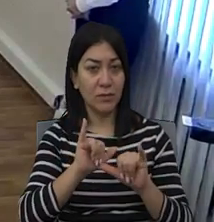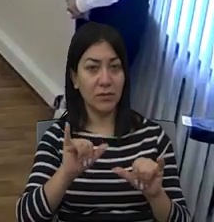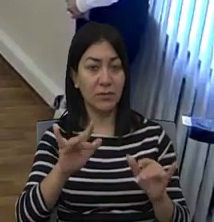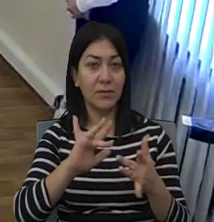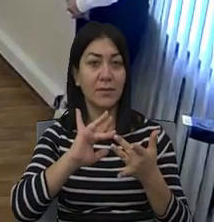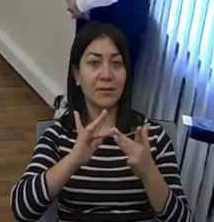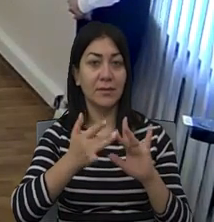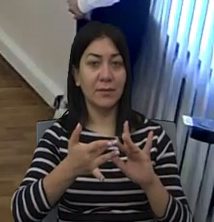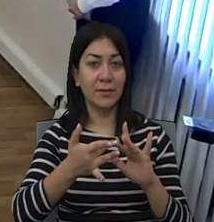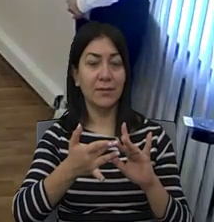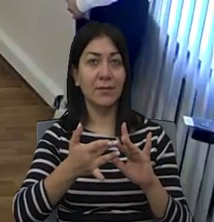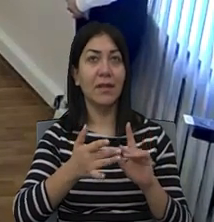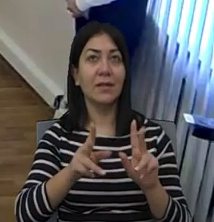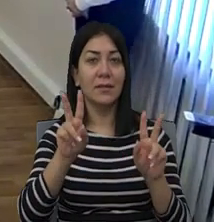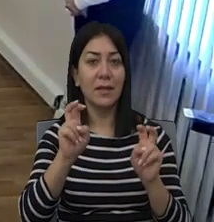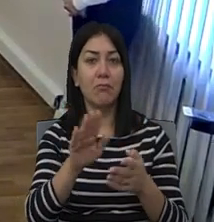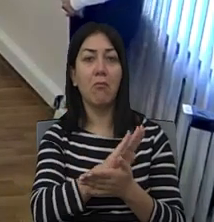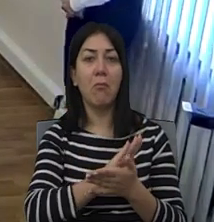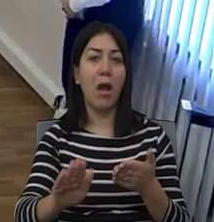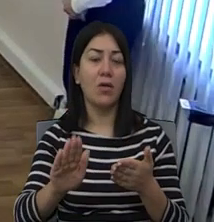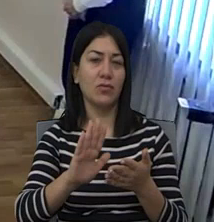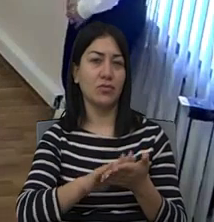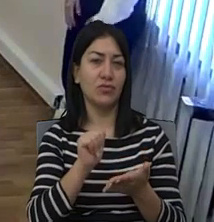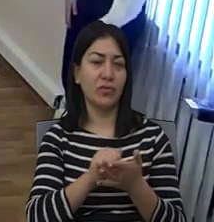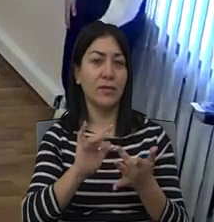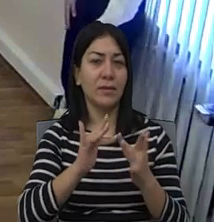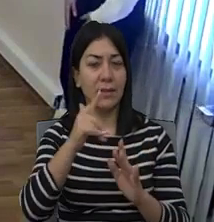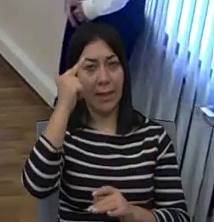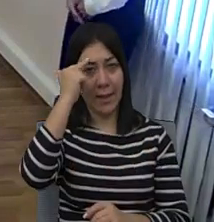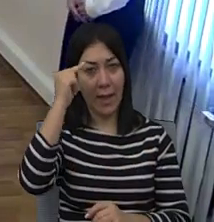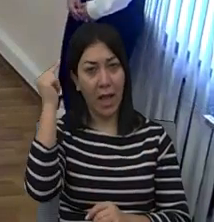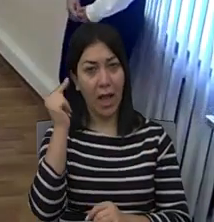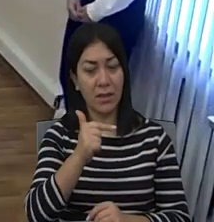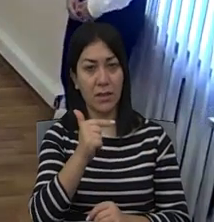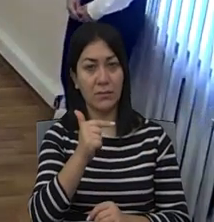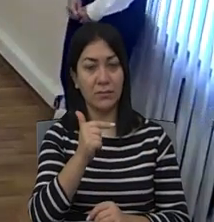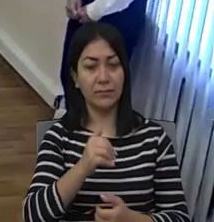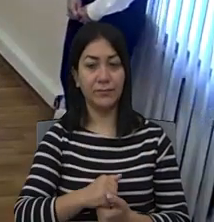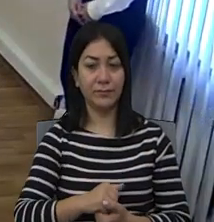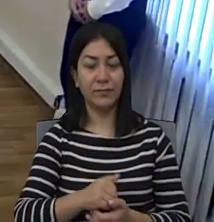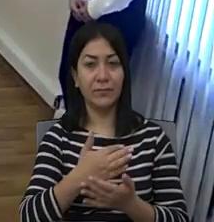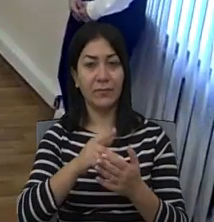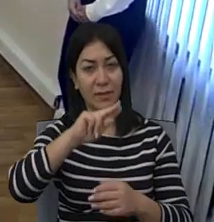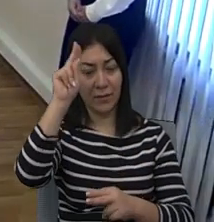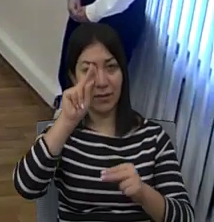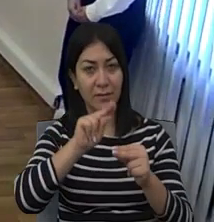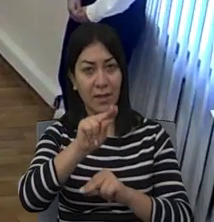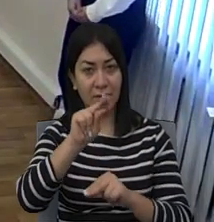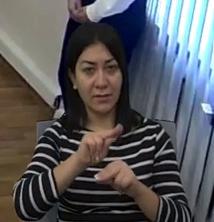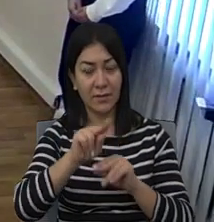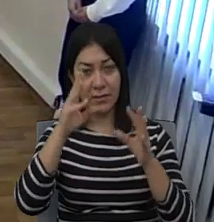կիբեր հիգիենայի կամ կիբեր գրագիտության ոլորտում մի շարք դասընթացների